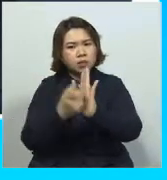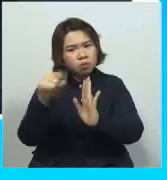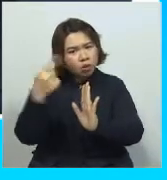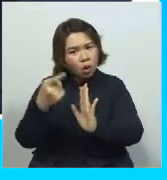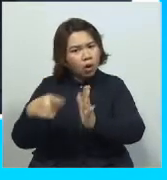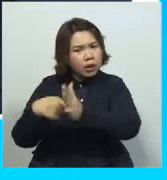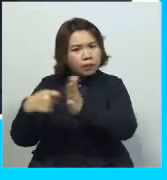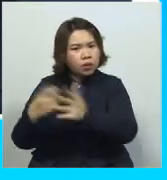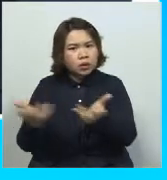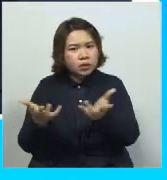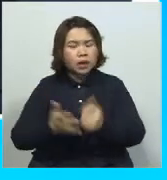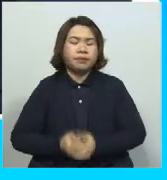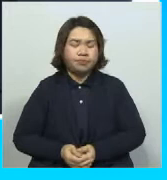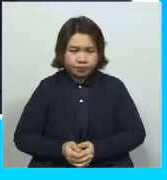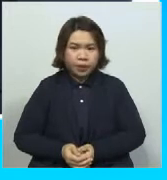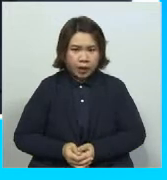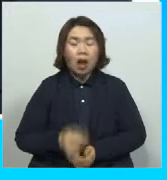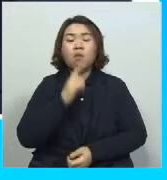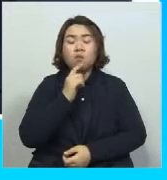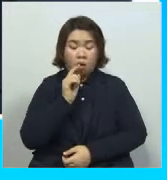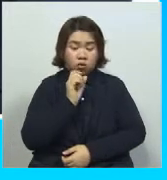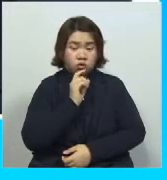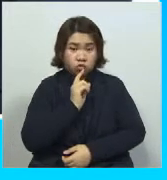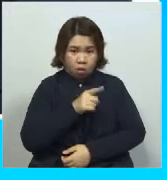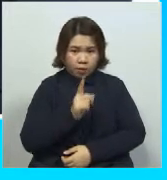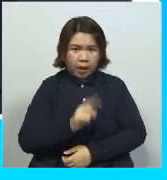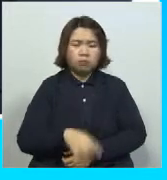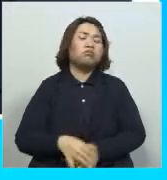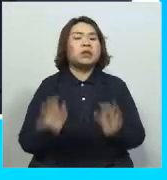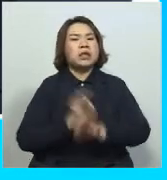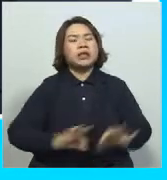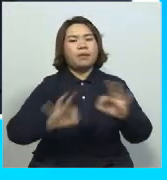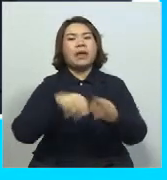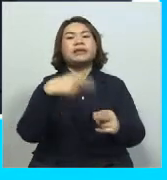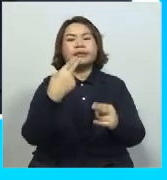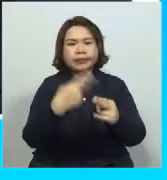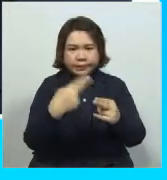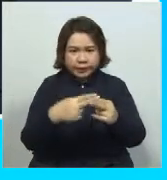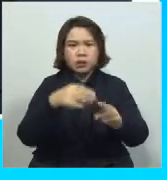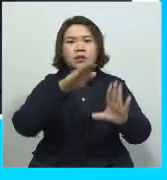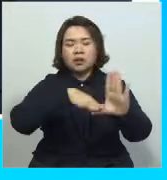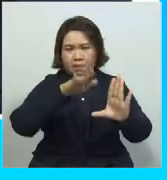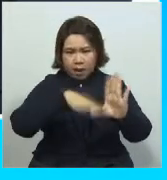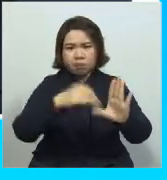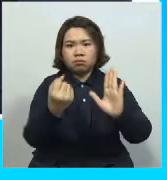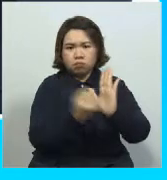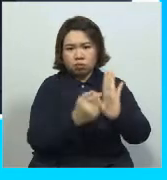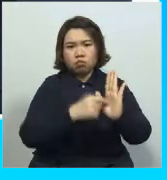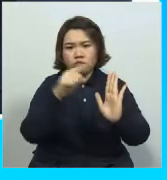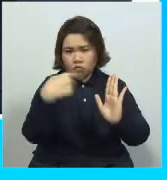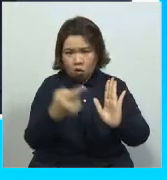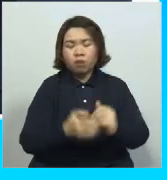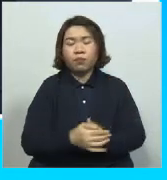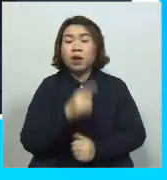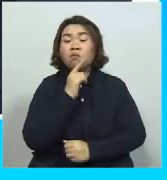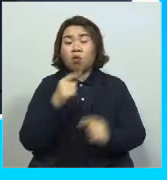ขอย่างนี้ด้วยไหมคะ ก็การขึ้นทะเบียนก็คือลงทะเบียนเป็นจ่ายตรงในระบบออปป้าอันตัวเนี้ยก็คือเฉพาะในเรื่อง